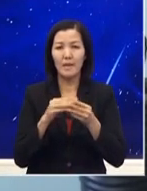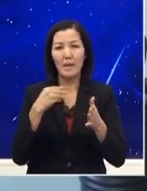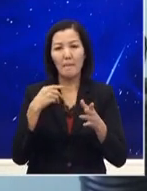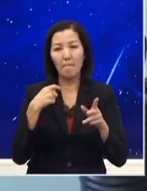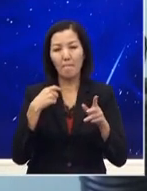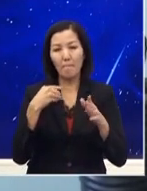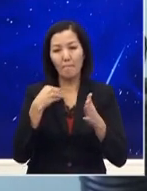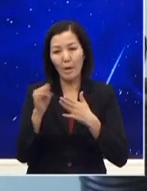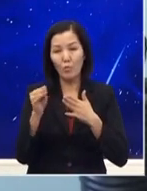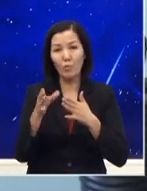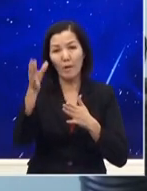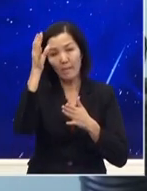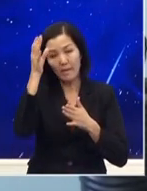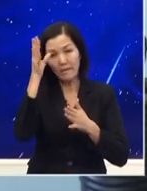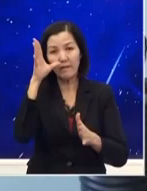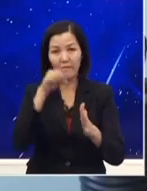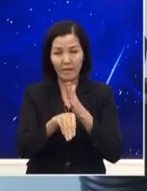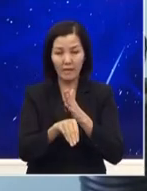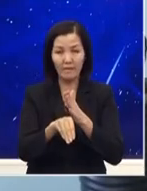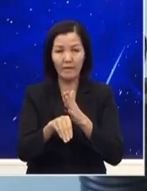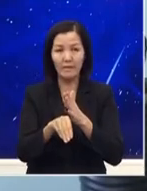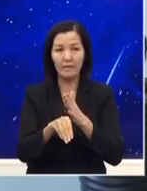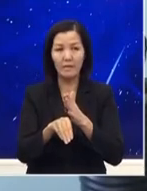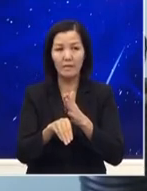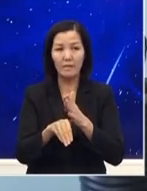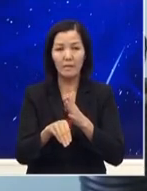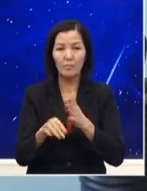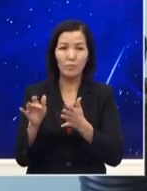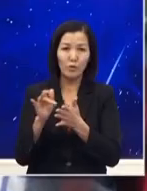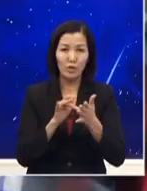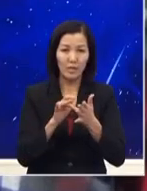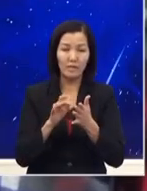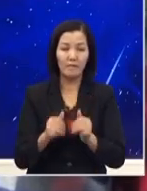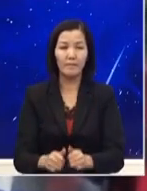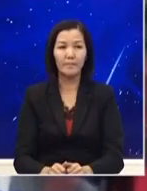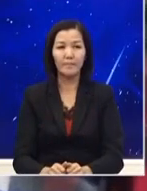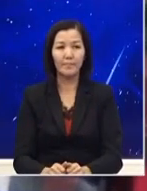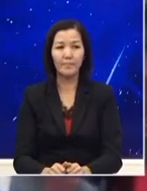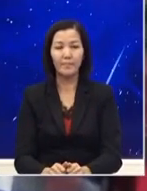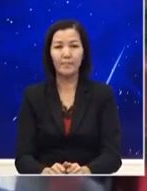покупками, образование детей закладывать, может быть, какие-то путешествия.